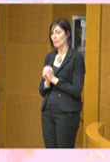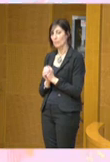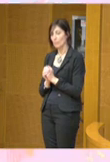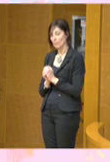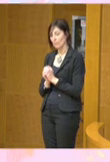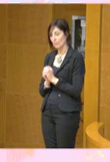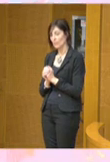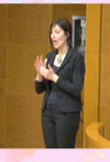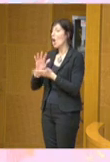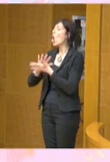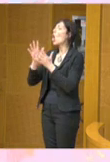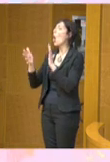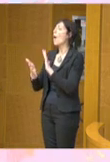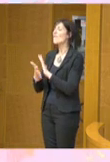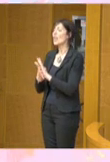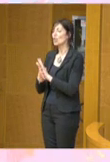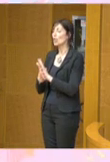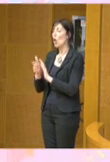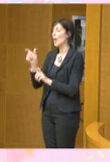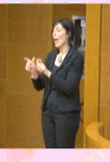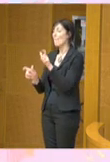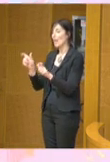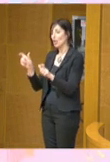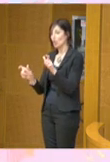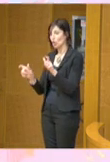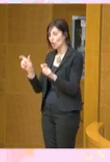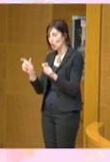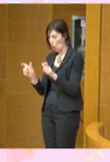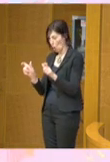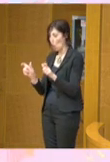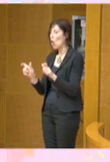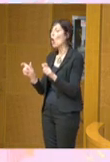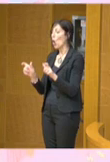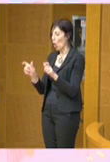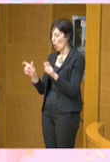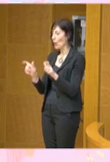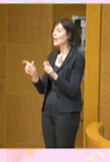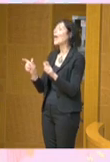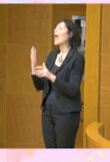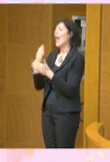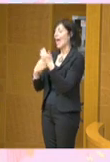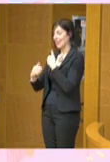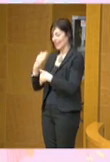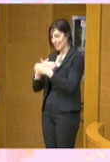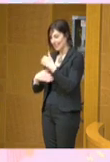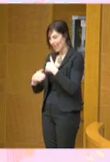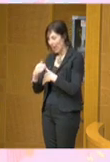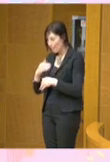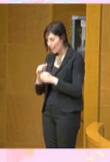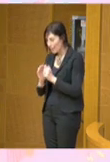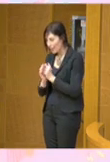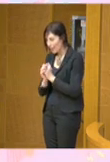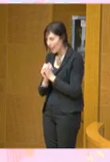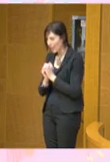La Convenzione delle persone con disabilità? Sì. Sì, la